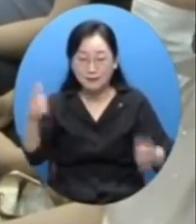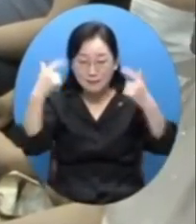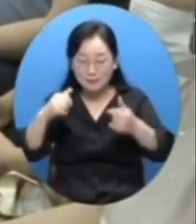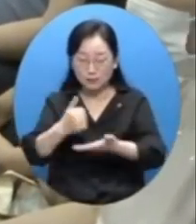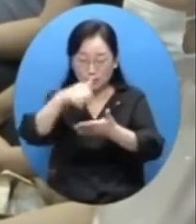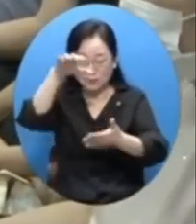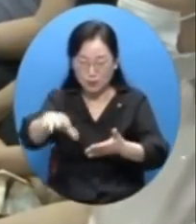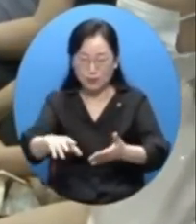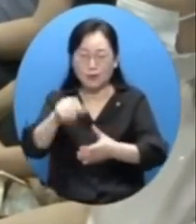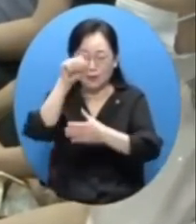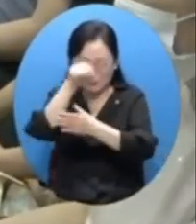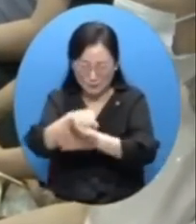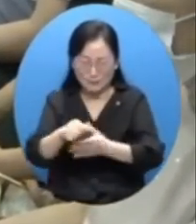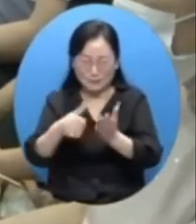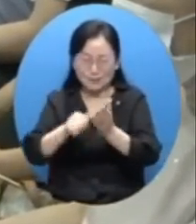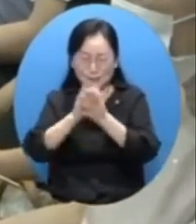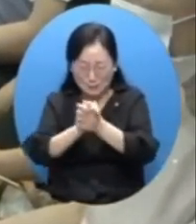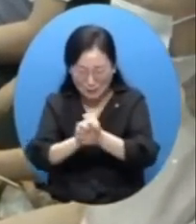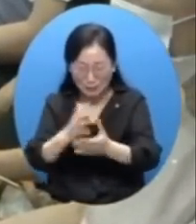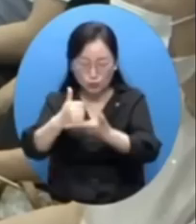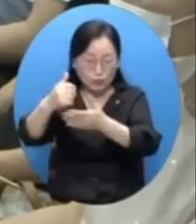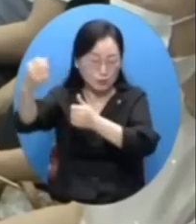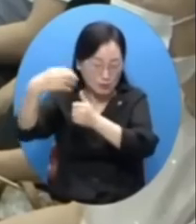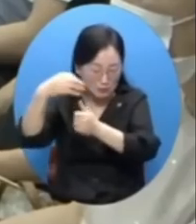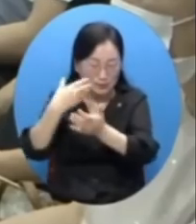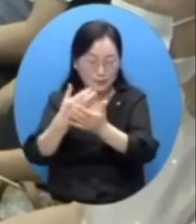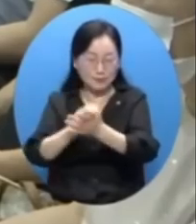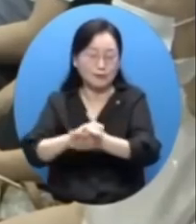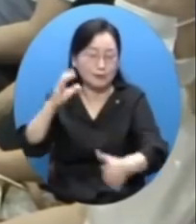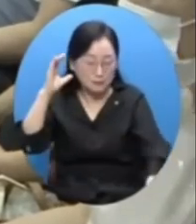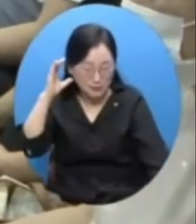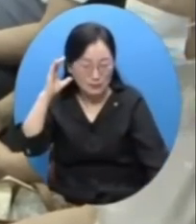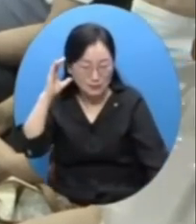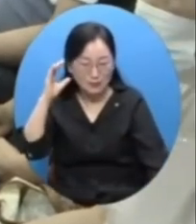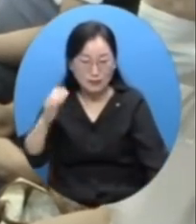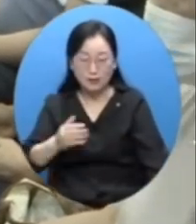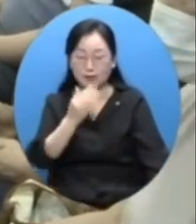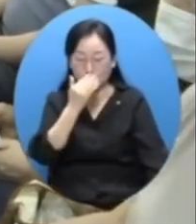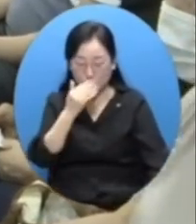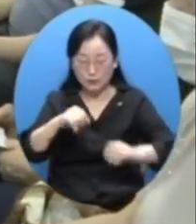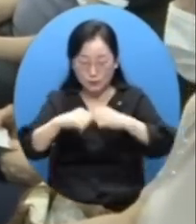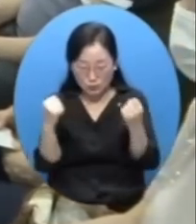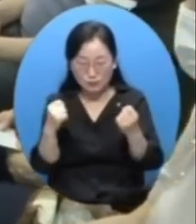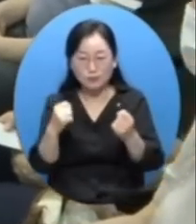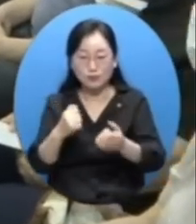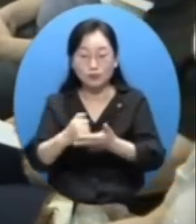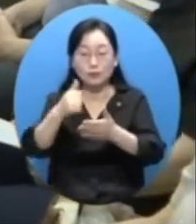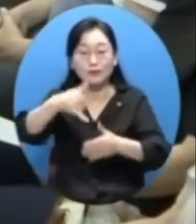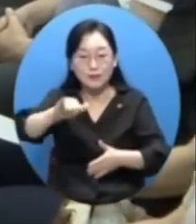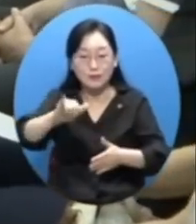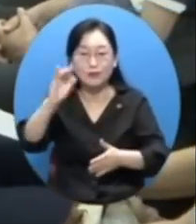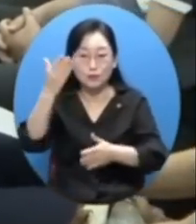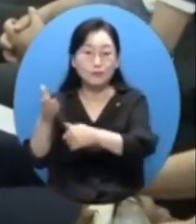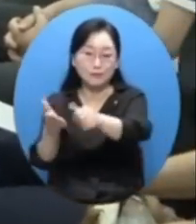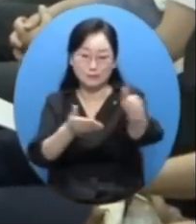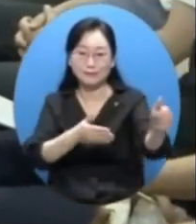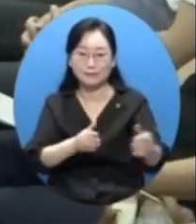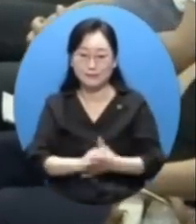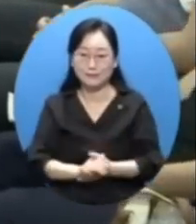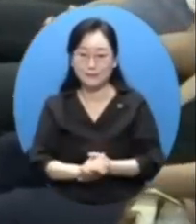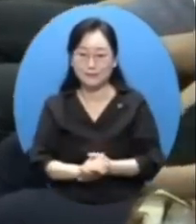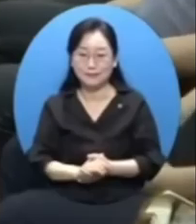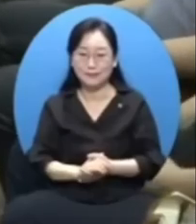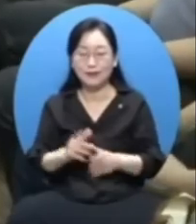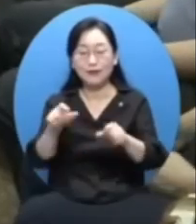엎드려 겸손하게 기도하면서 주여 내게 말씀하옵소서 내가 듣겠나이다. 겸손히 순종하는 주님의 자녀들이 다 되기를 바랍니다.